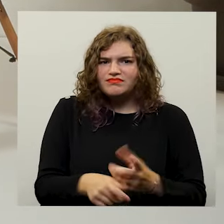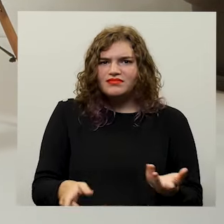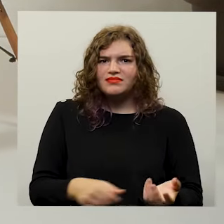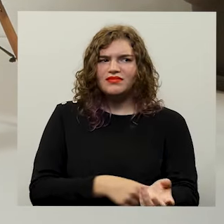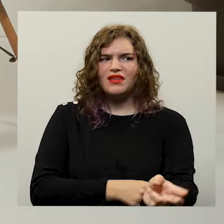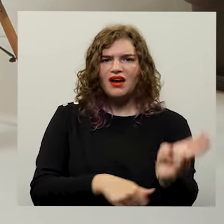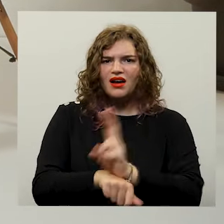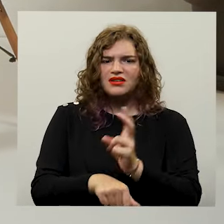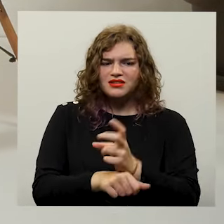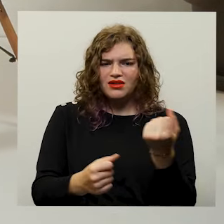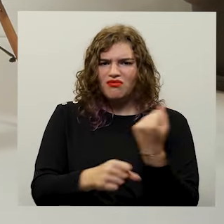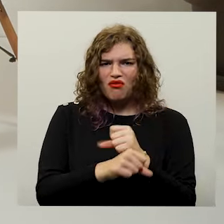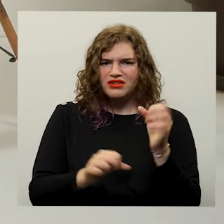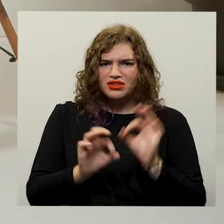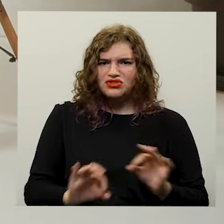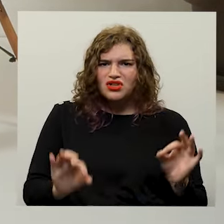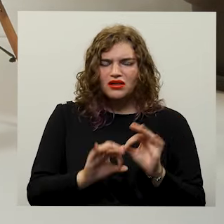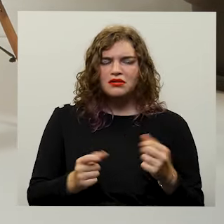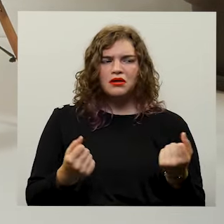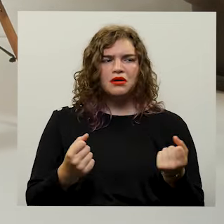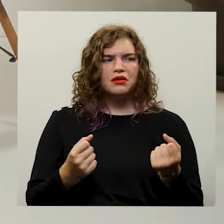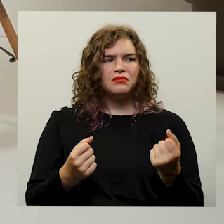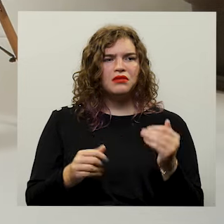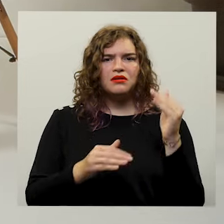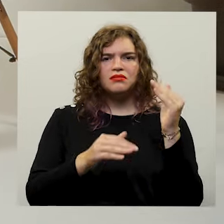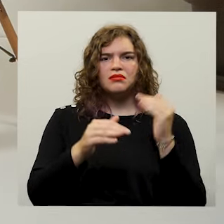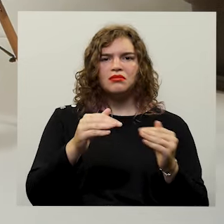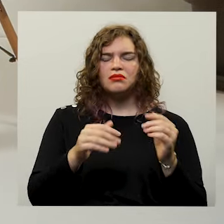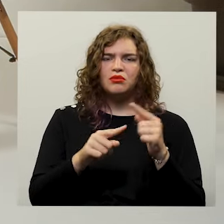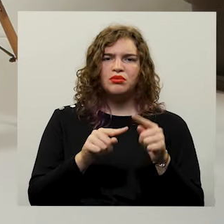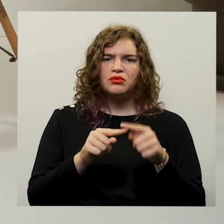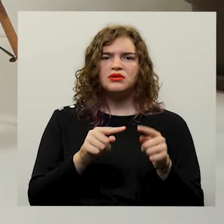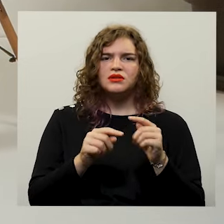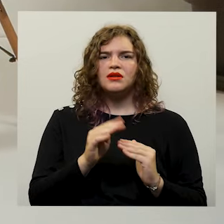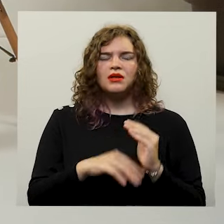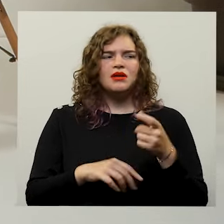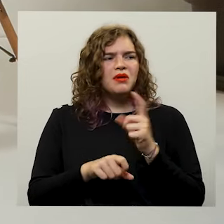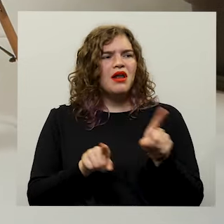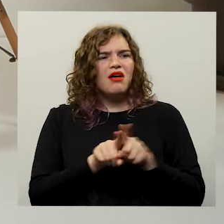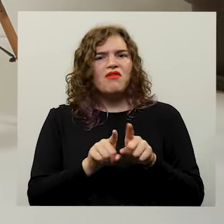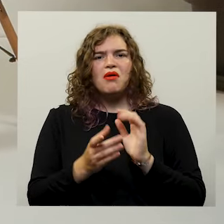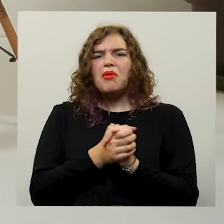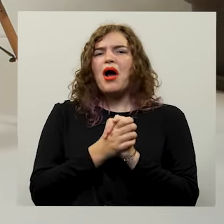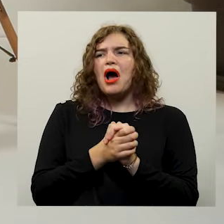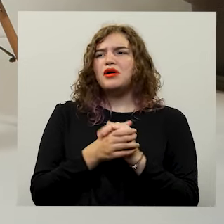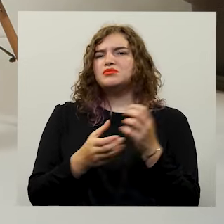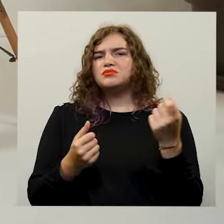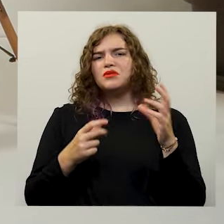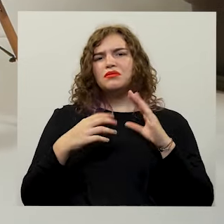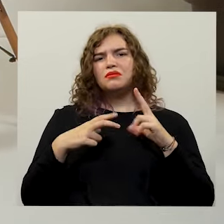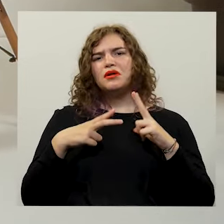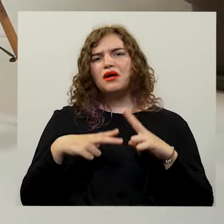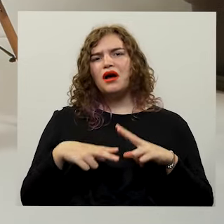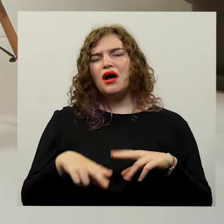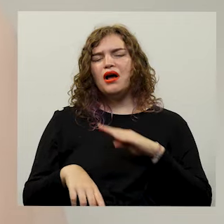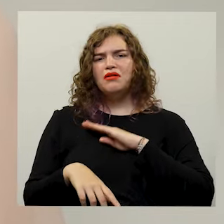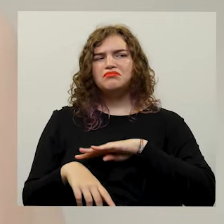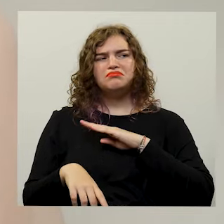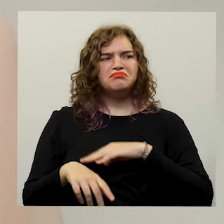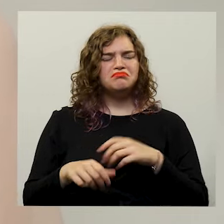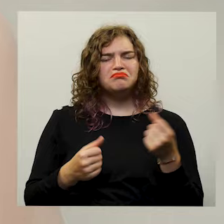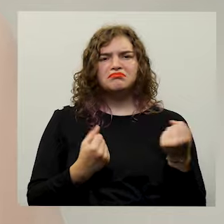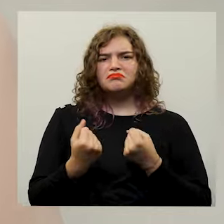uiți la ce viteză ai. Mă trezeam, mă, merg sub limită, hai să dau mai tare. Atât era de plin de pace. Ce frumos! Eu când m-am